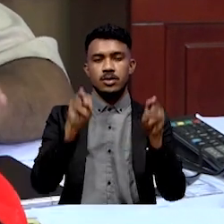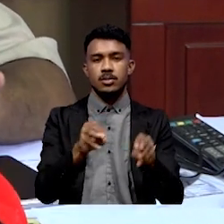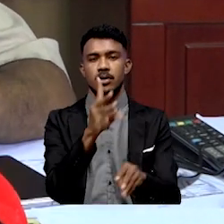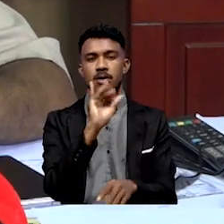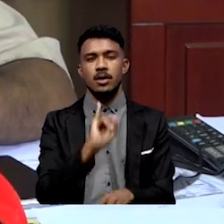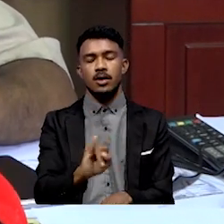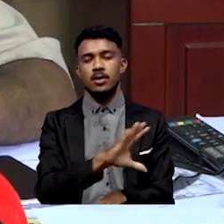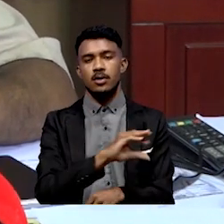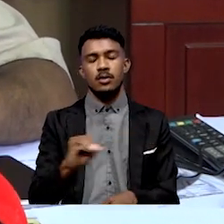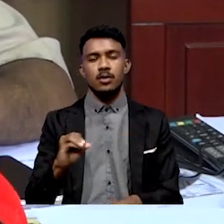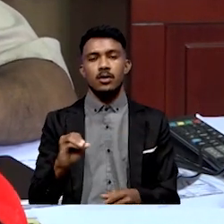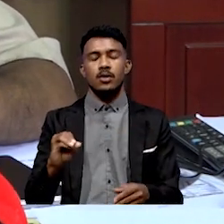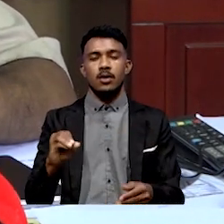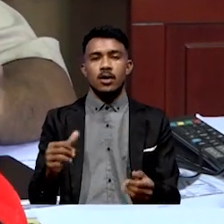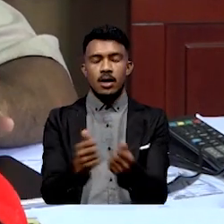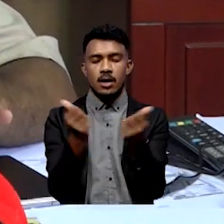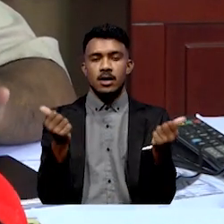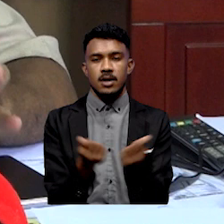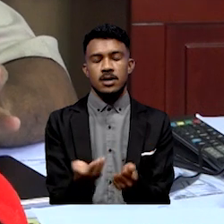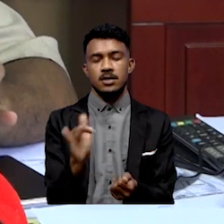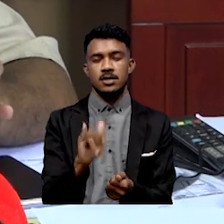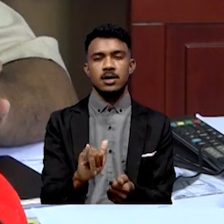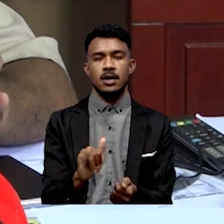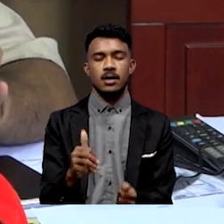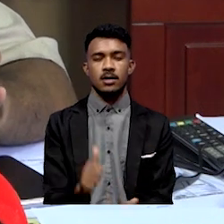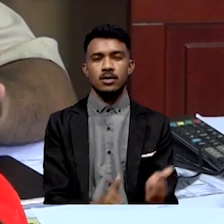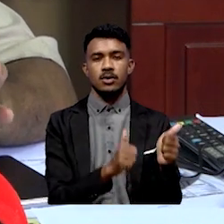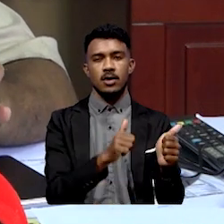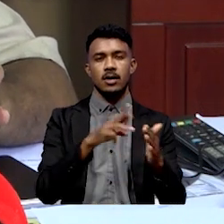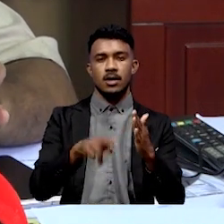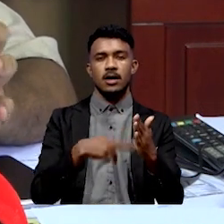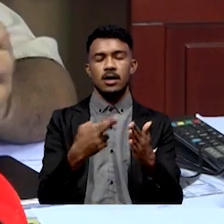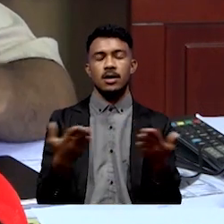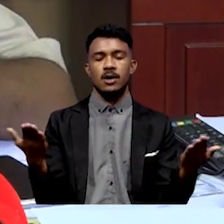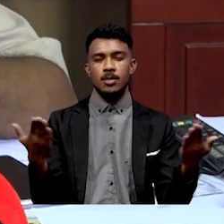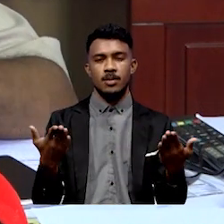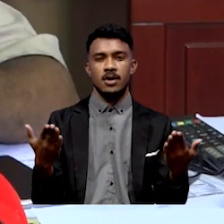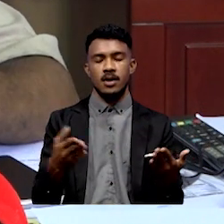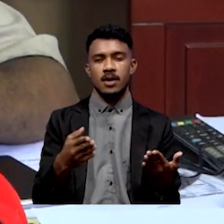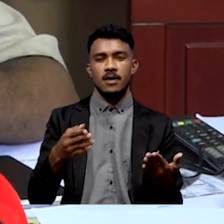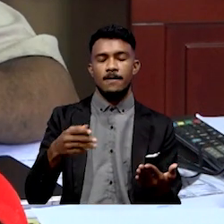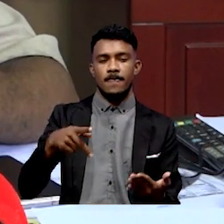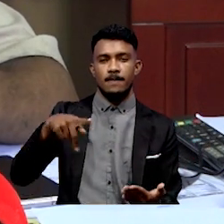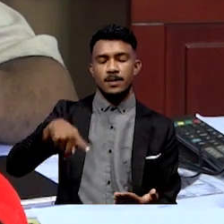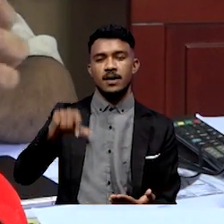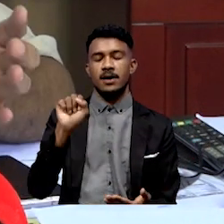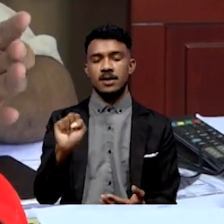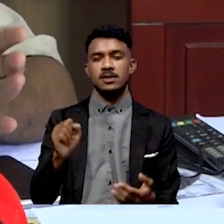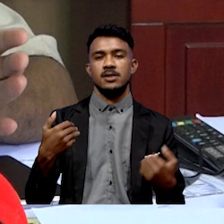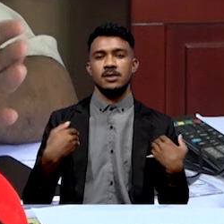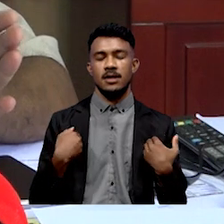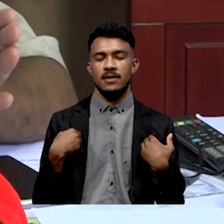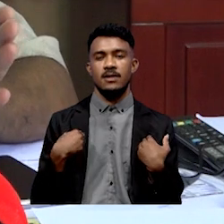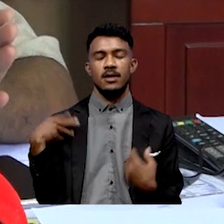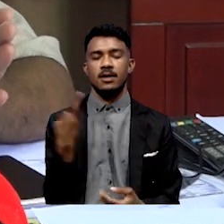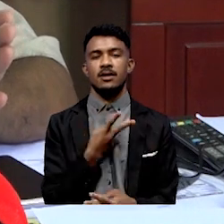ia campo, ia tuir SOP nebe maka Proteção Civil ia, quando ita evacua ita na comunidade sira, ita ia